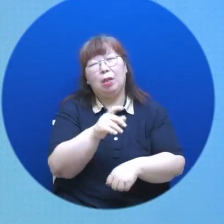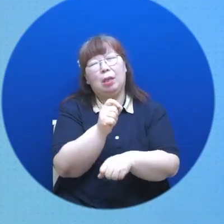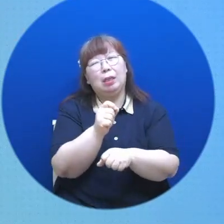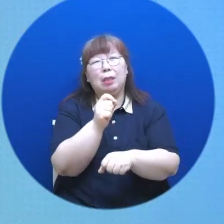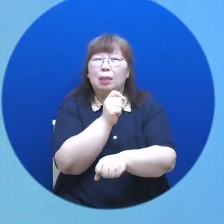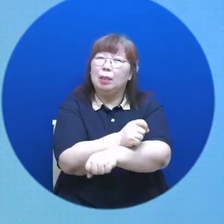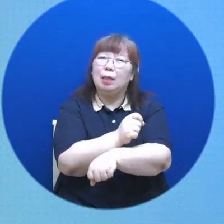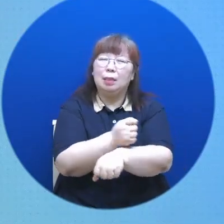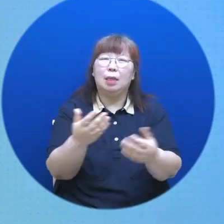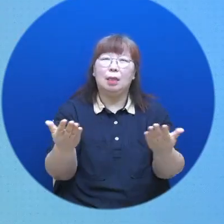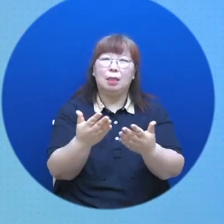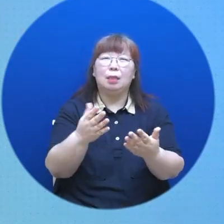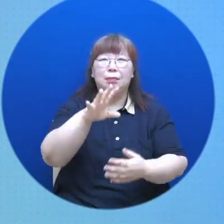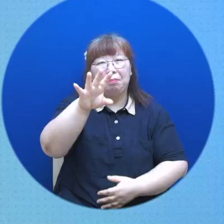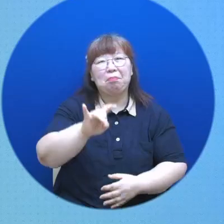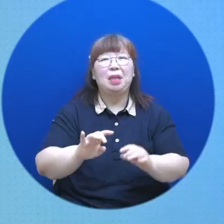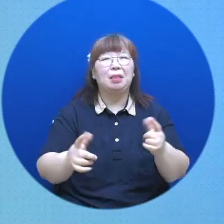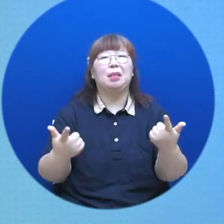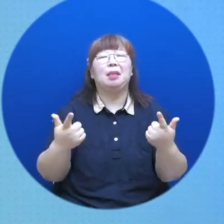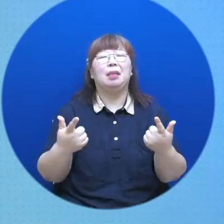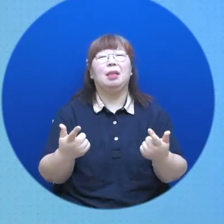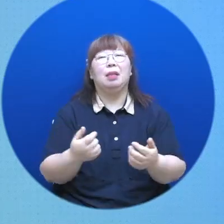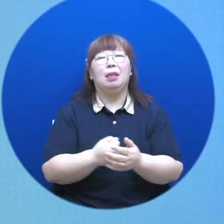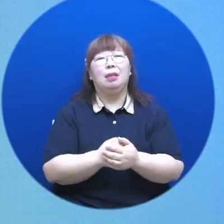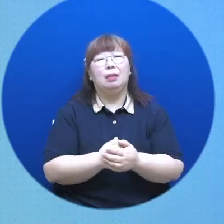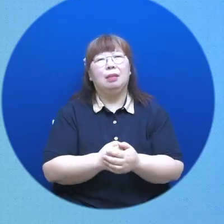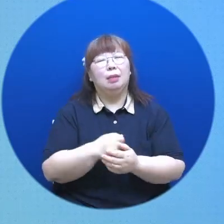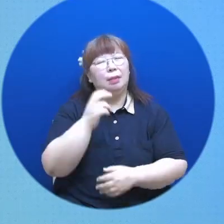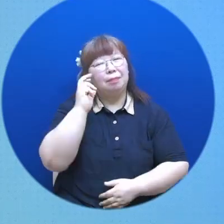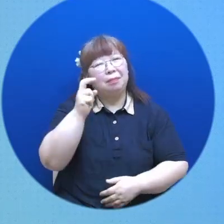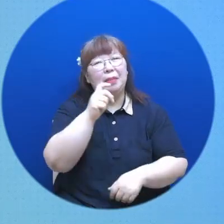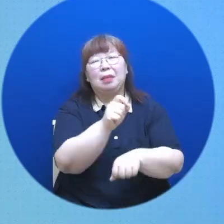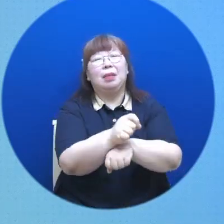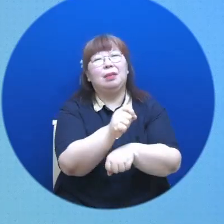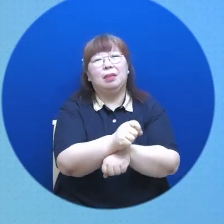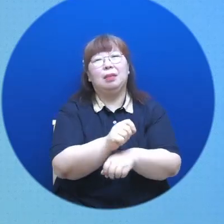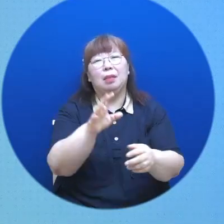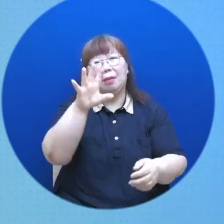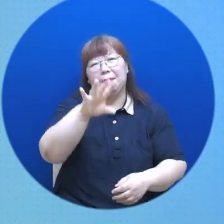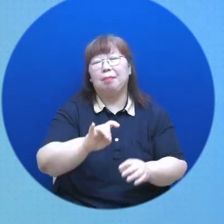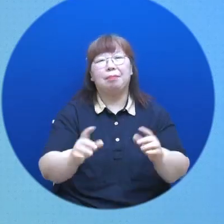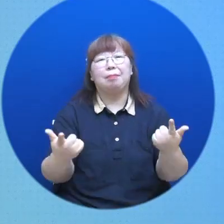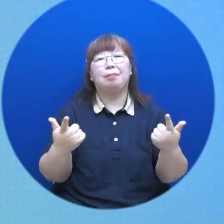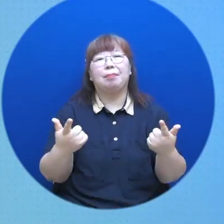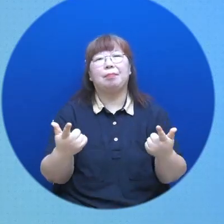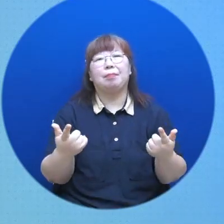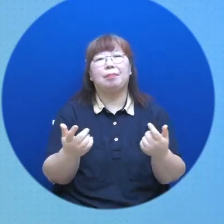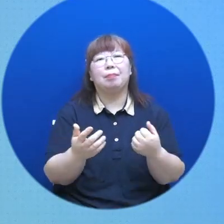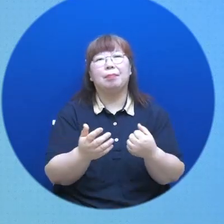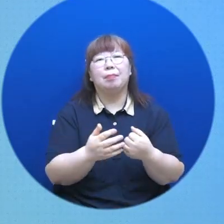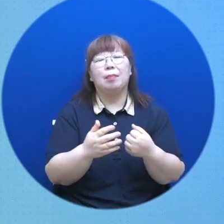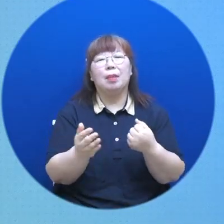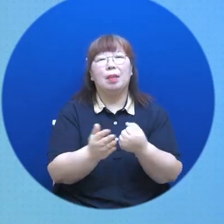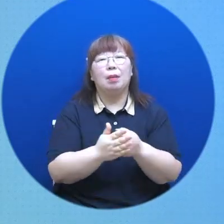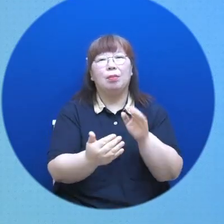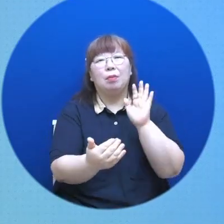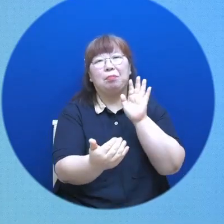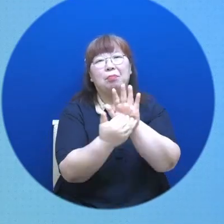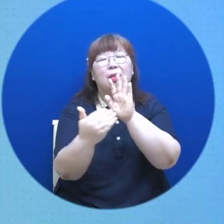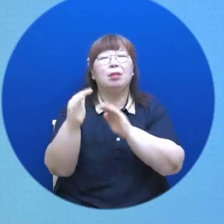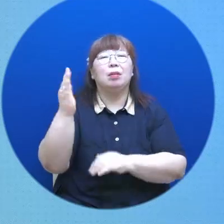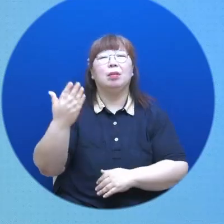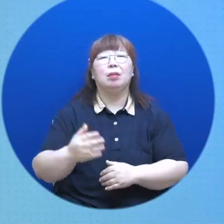어울리지 않는 것 같습니다. 이분 아무래도 간사로는 안 될 것 같습니다. 그래서 이분이 거절을 당하게